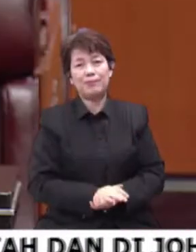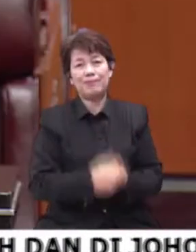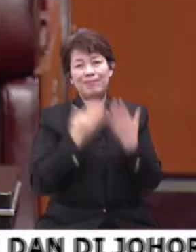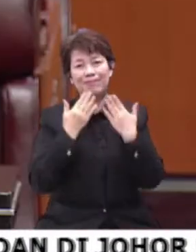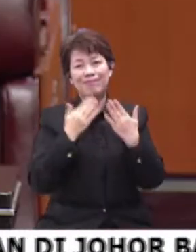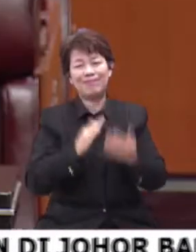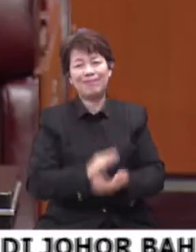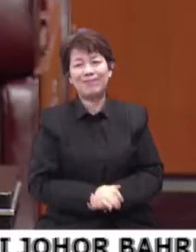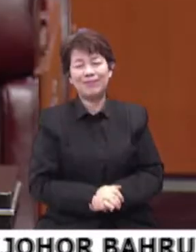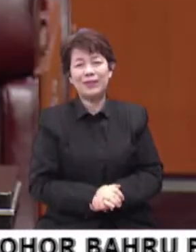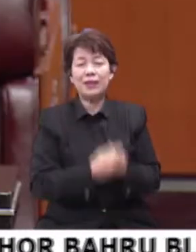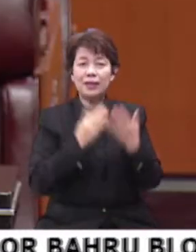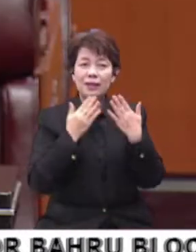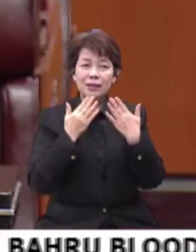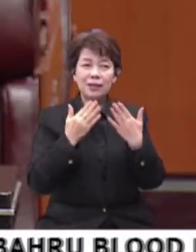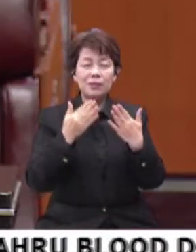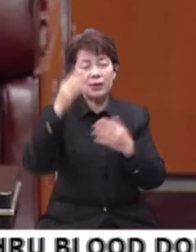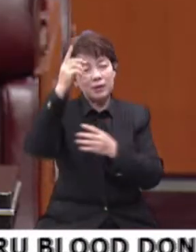Hamzah